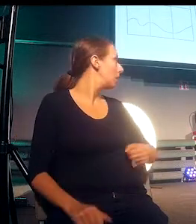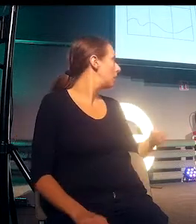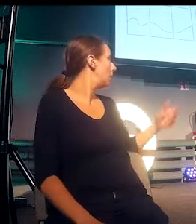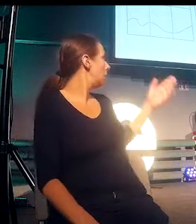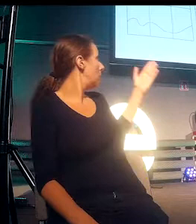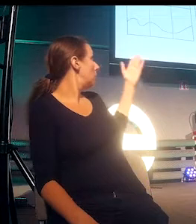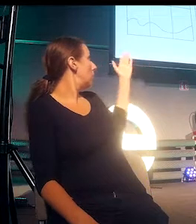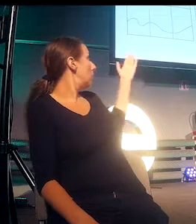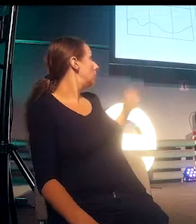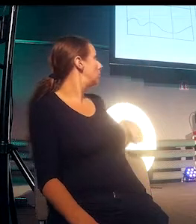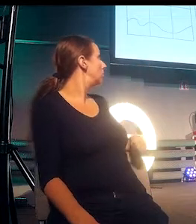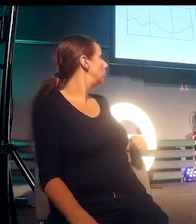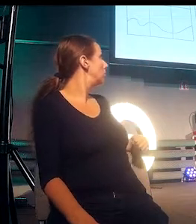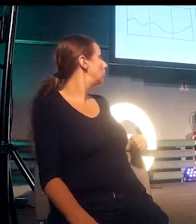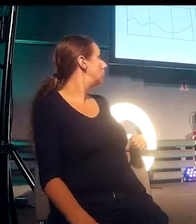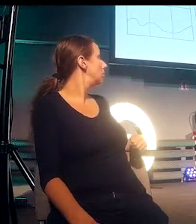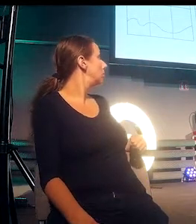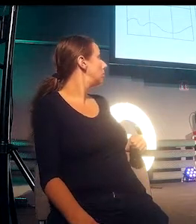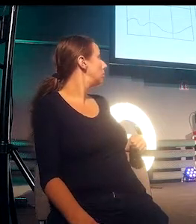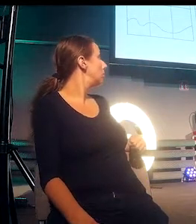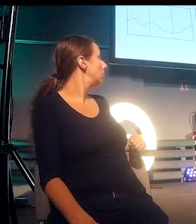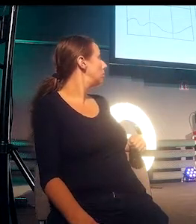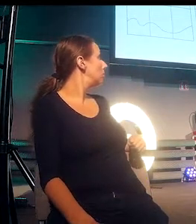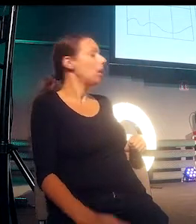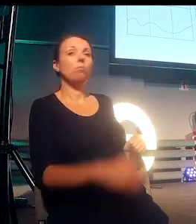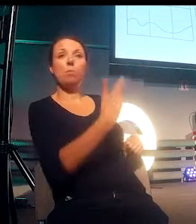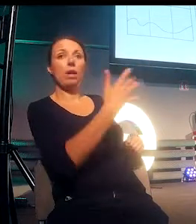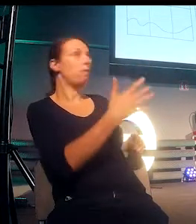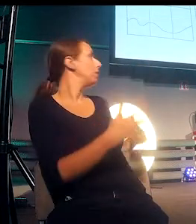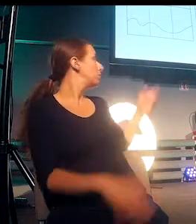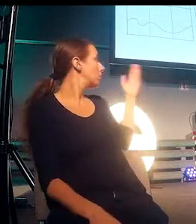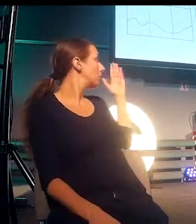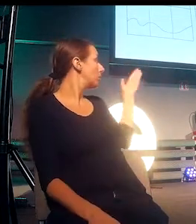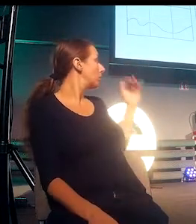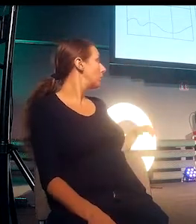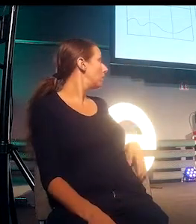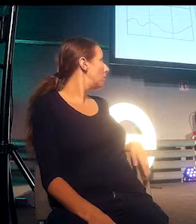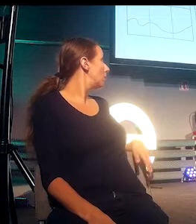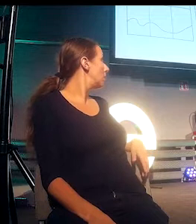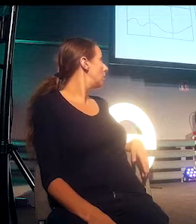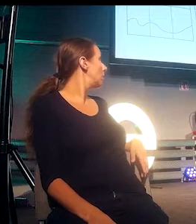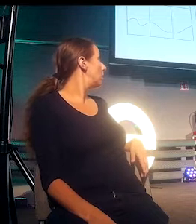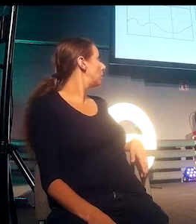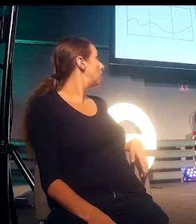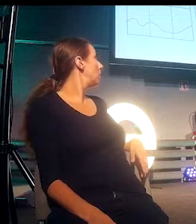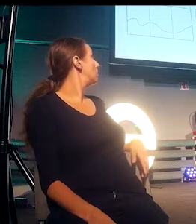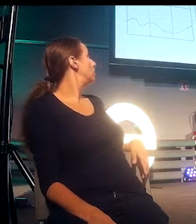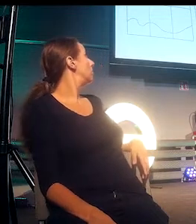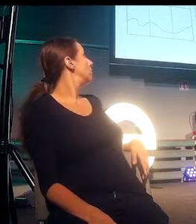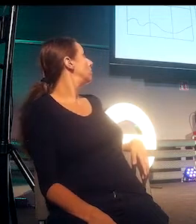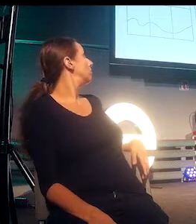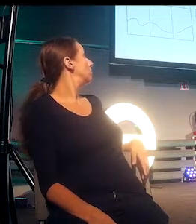taka ściągawka z jednego z tekstów na ich stronie. Pierwszy to jest Empathy Map, kolejny to jest Customer Journey